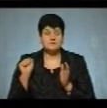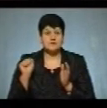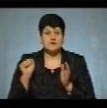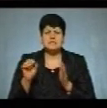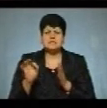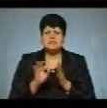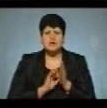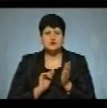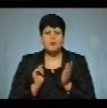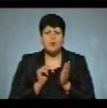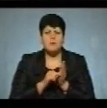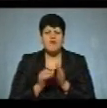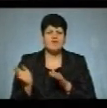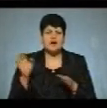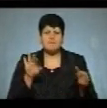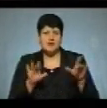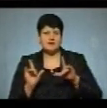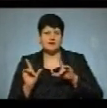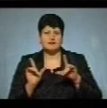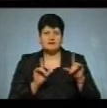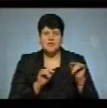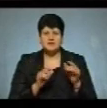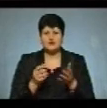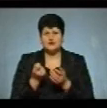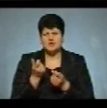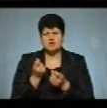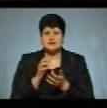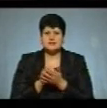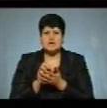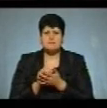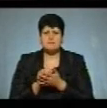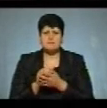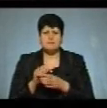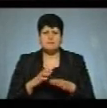Зразу попав в Карпати на виїзд, трошки позаймалися. І,